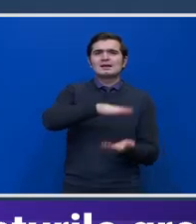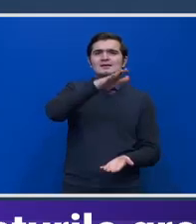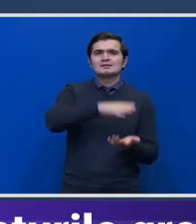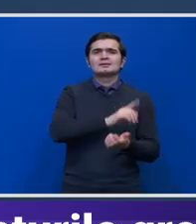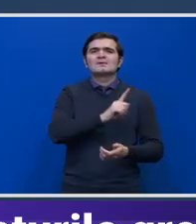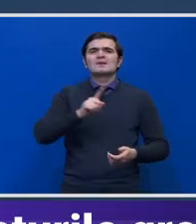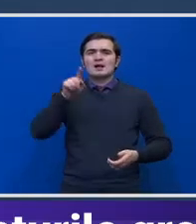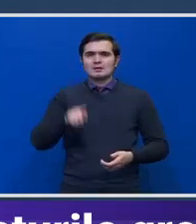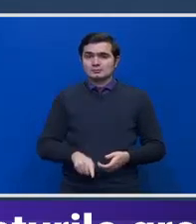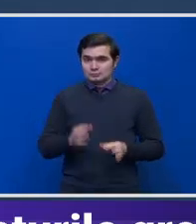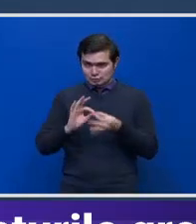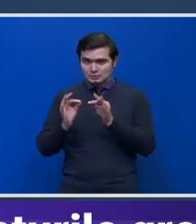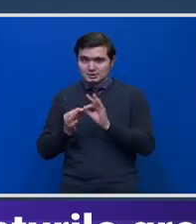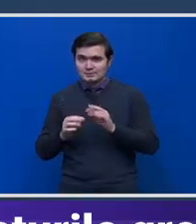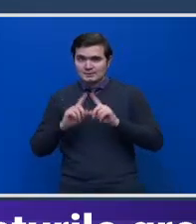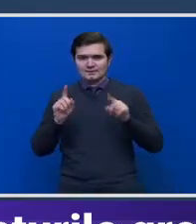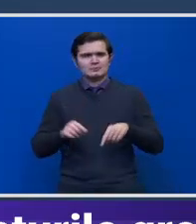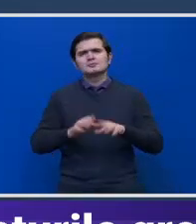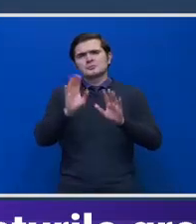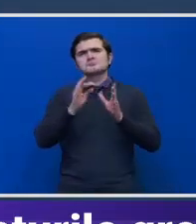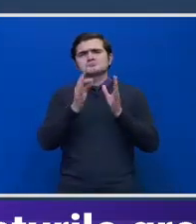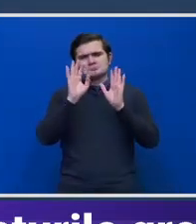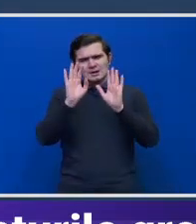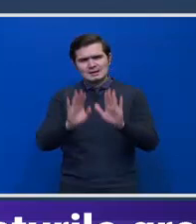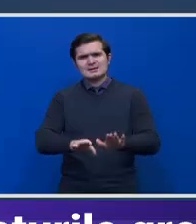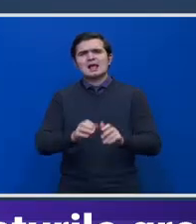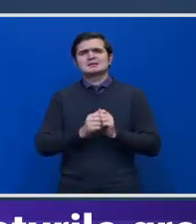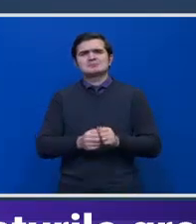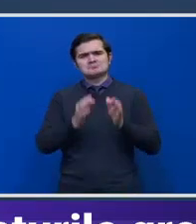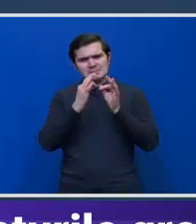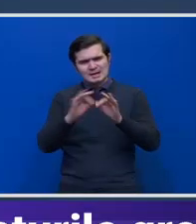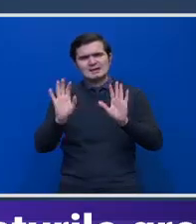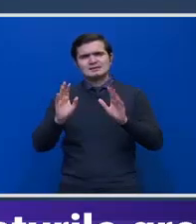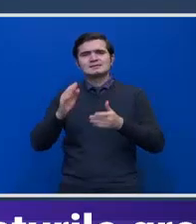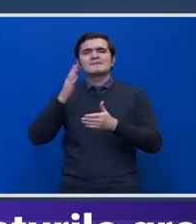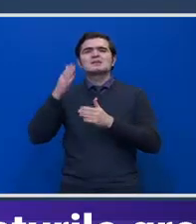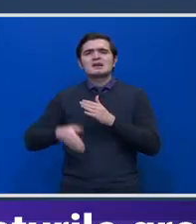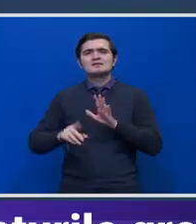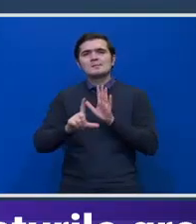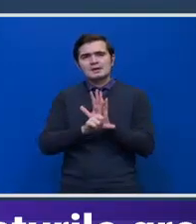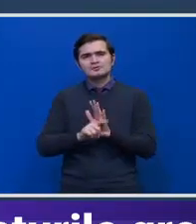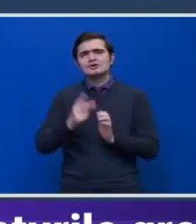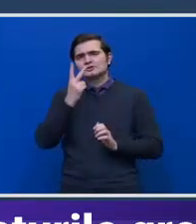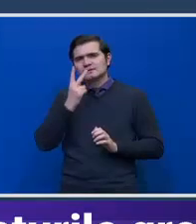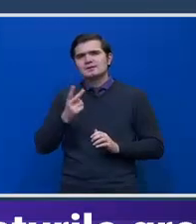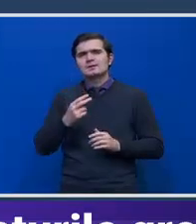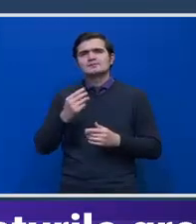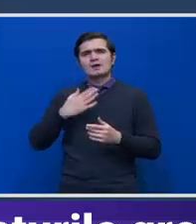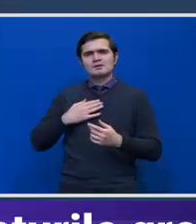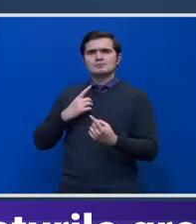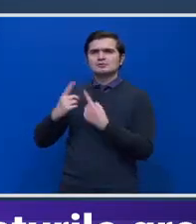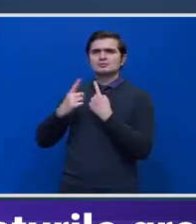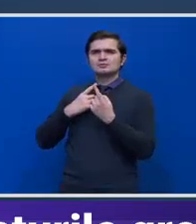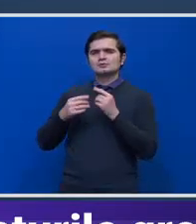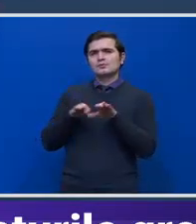lună în parte. Și asta înseamnă că facturile, spre exemplu... Lăsați-ne să finalizăm legea, să vedem, să avem discuțiile împreună cu colegii de